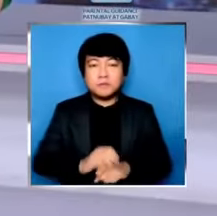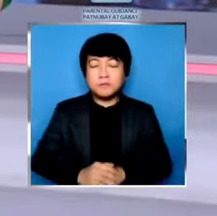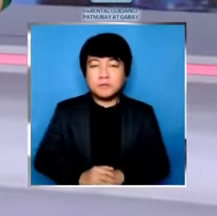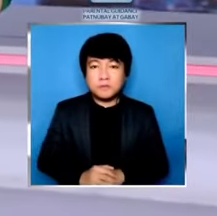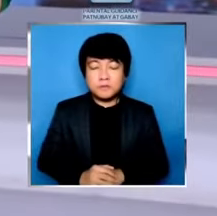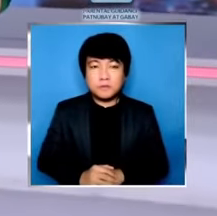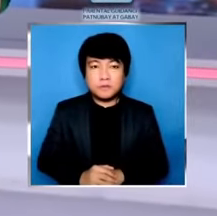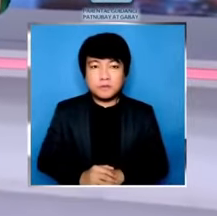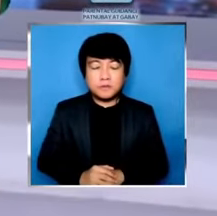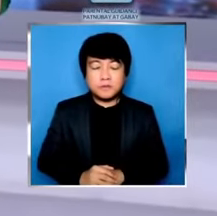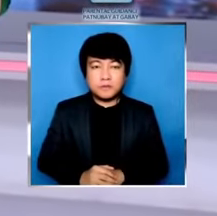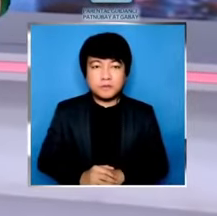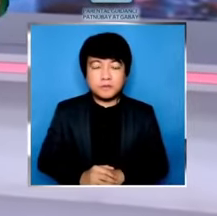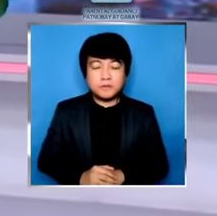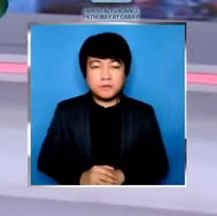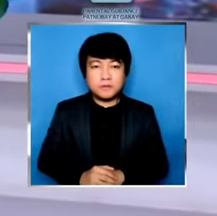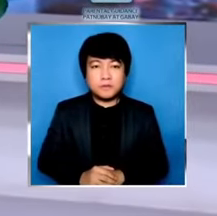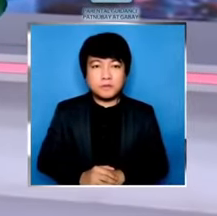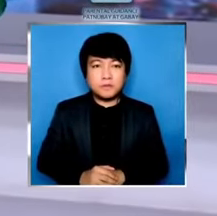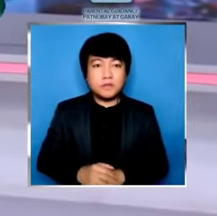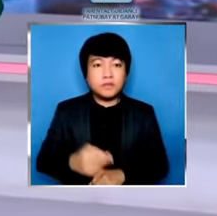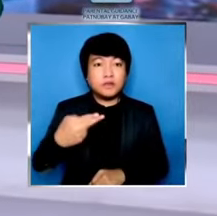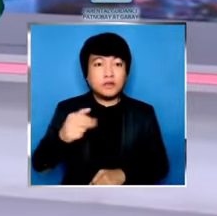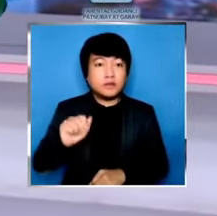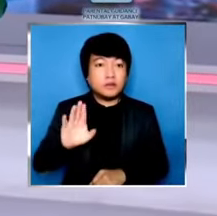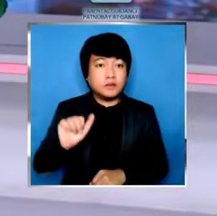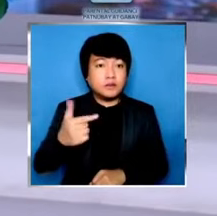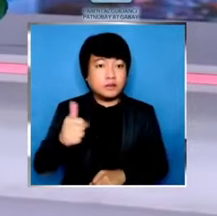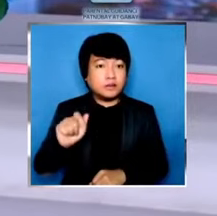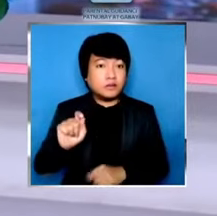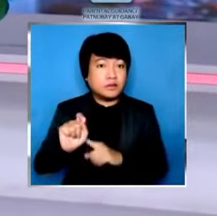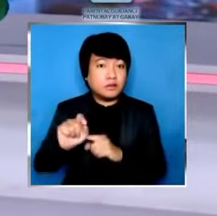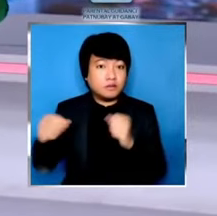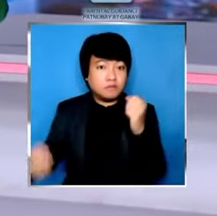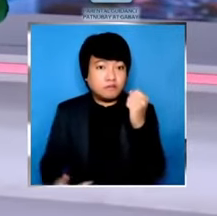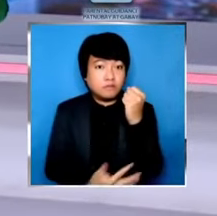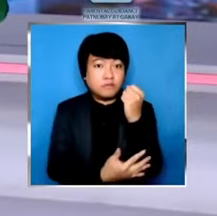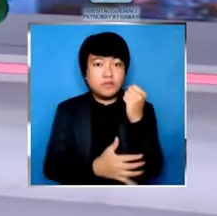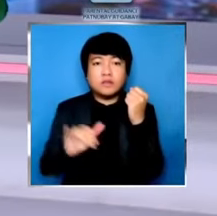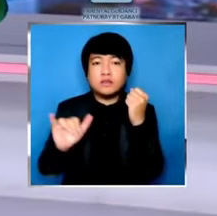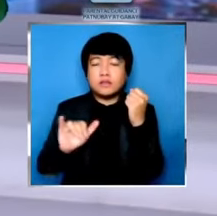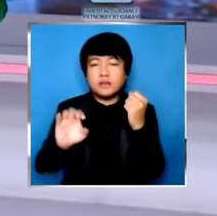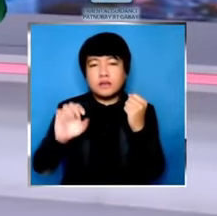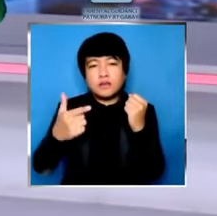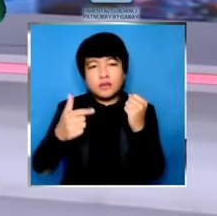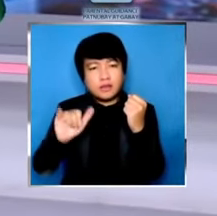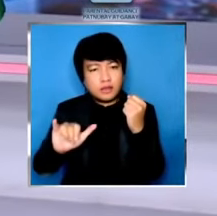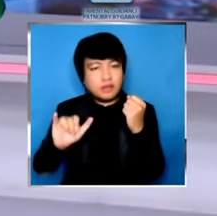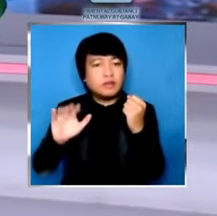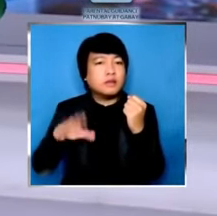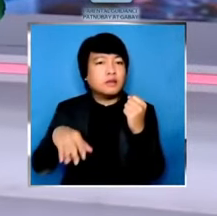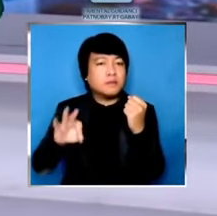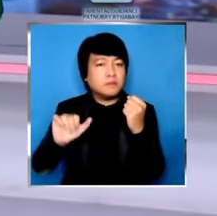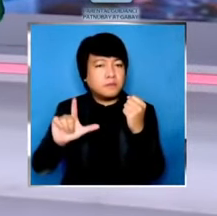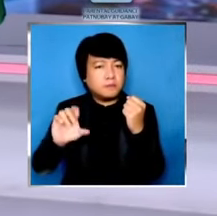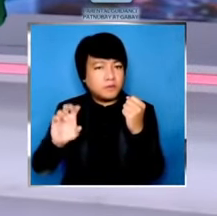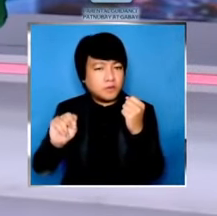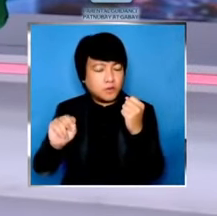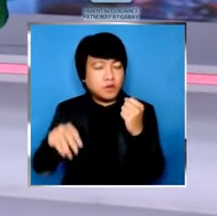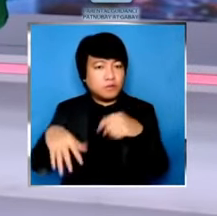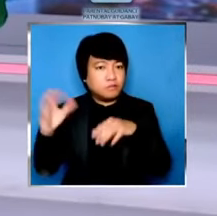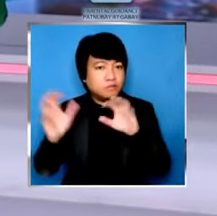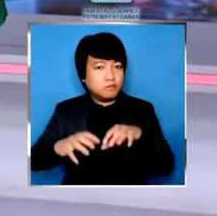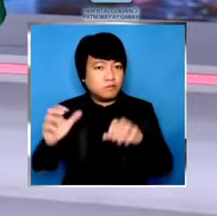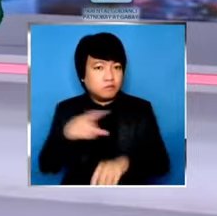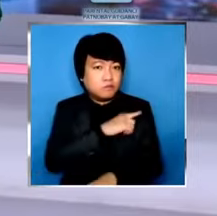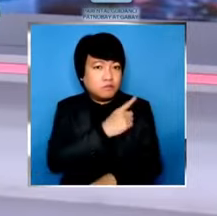Mga nasawi sa habagat at bagyong Ege at Falcon na dagdagan pa, isa namang bangka ang pinasok ng tubig habang nasa laot sa Quezon. Paspasan natin ang mga